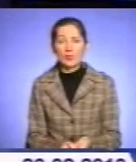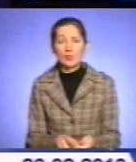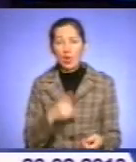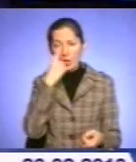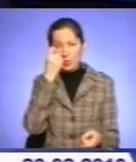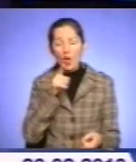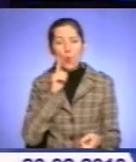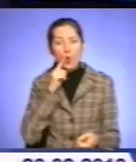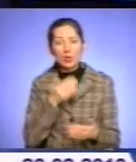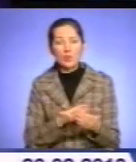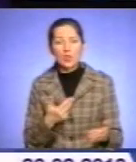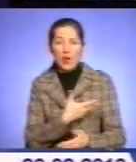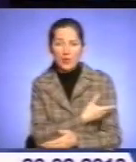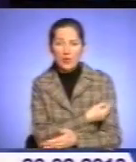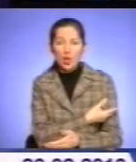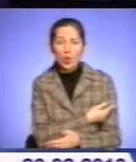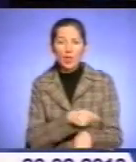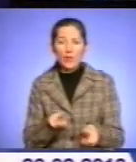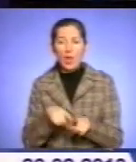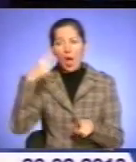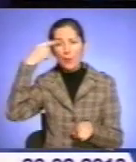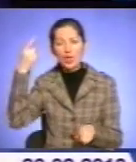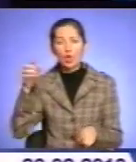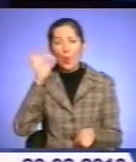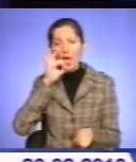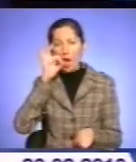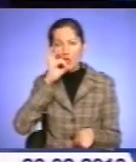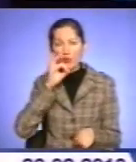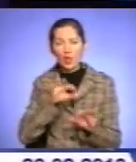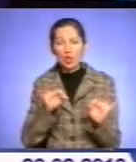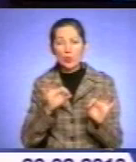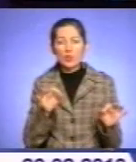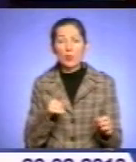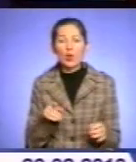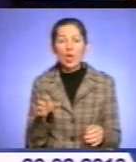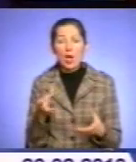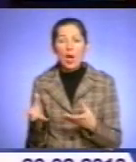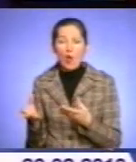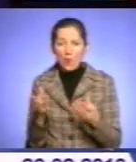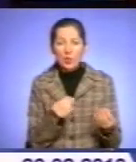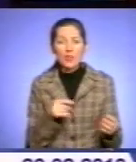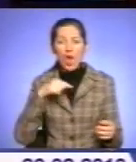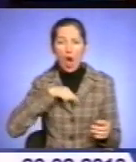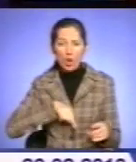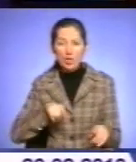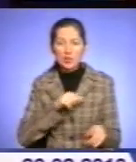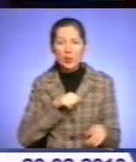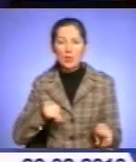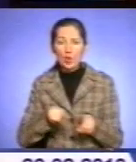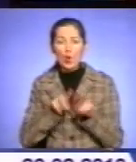Застерегти молодь від вживання наркотиків та психотропних речовин, розповісти про їх згубний вплив на організм. Саме з такою